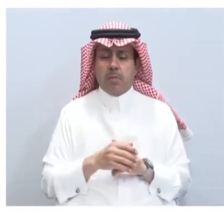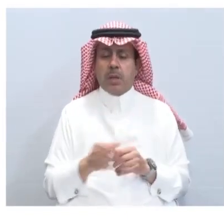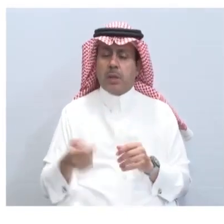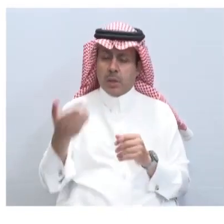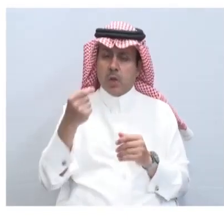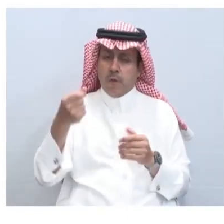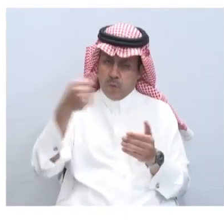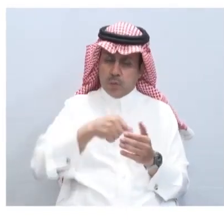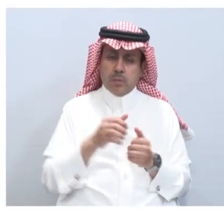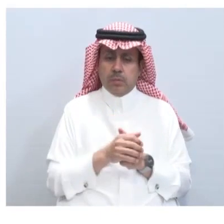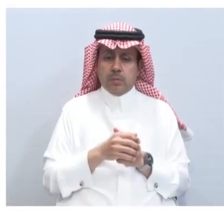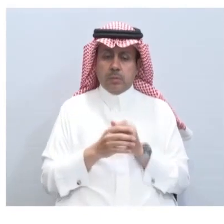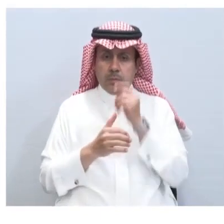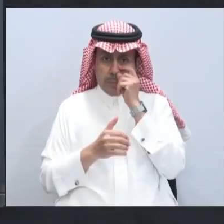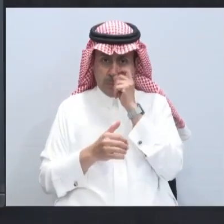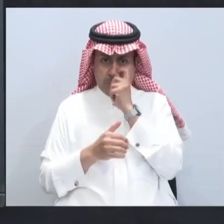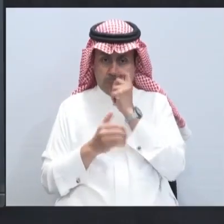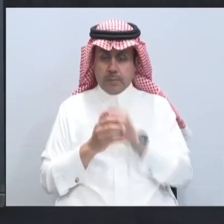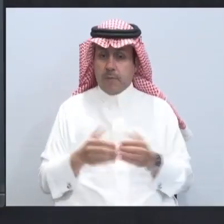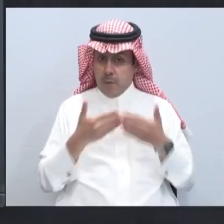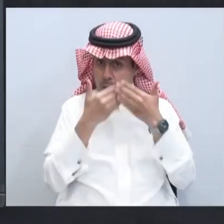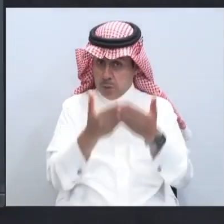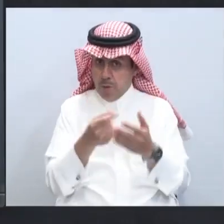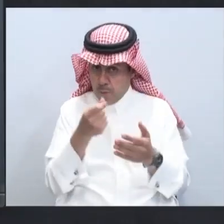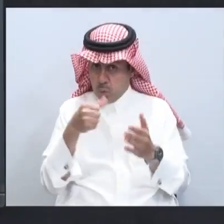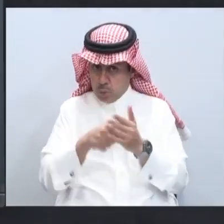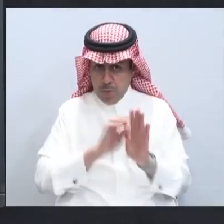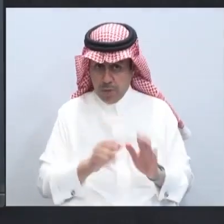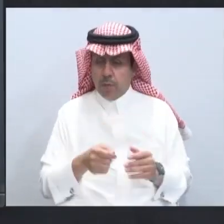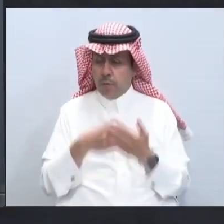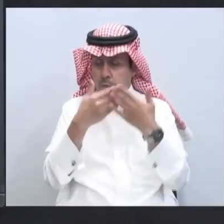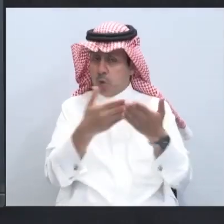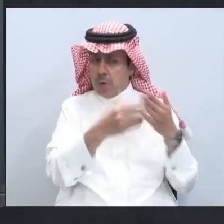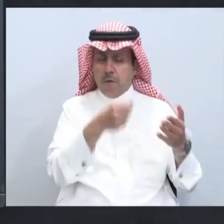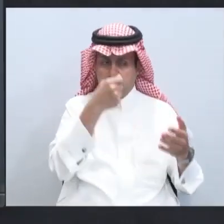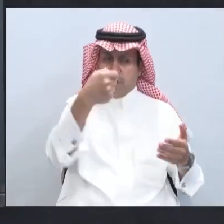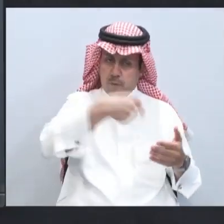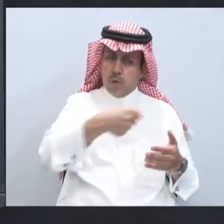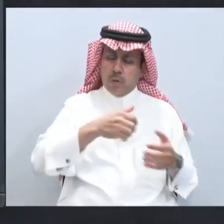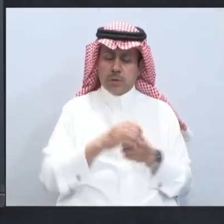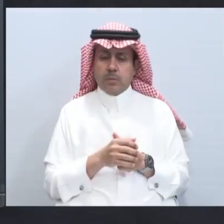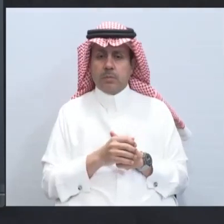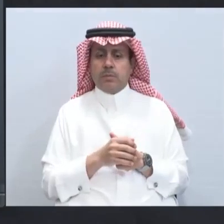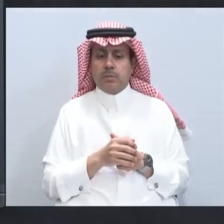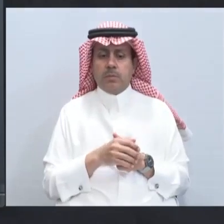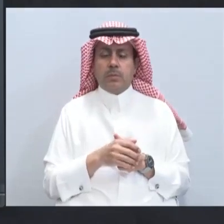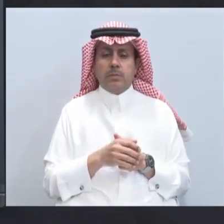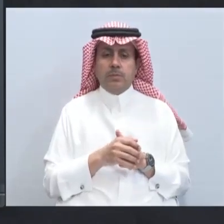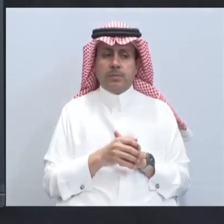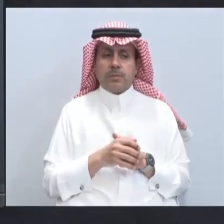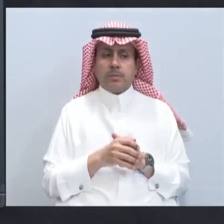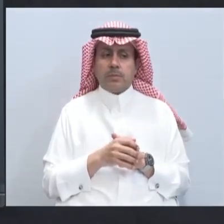يفرض رسوما دوريا يعني كل على مجال اهتمامه تحيط بما يصل في احد اي مجال